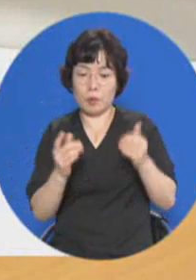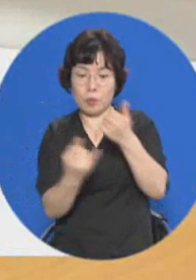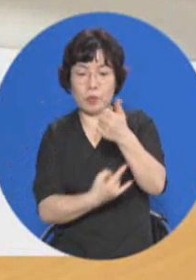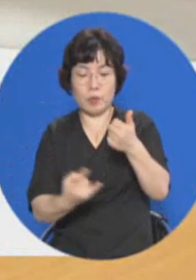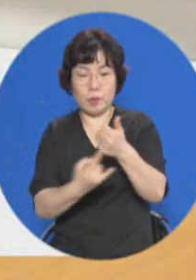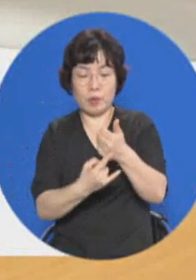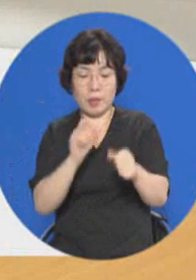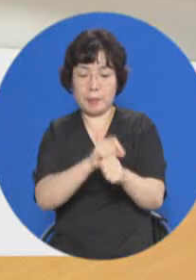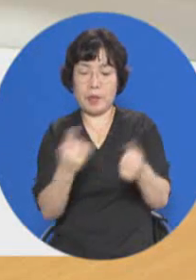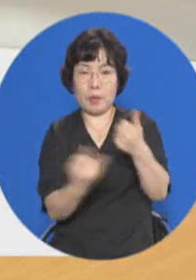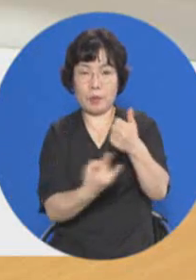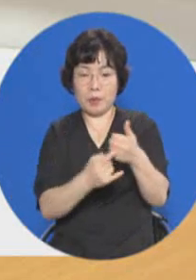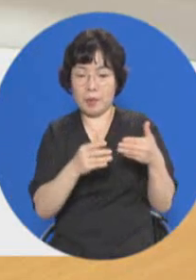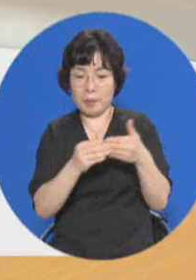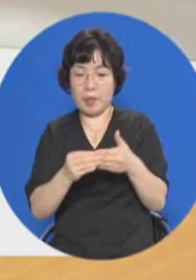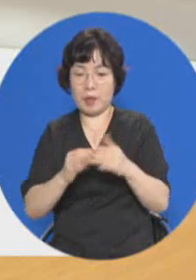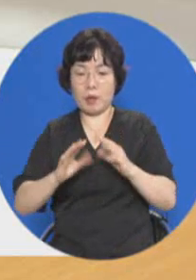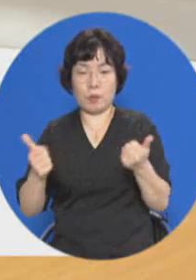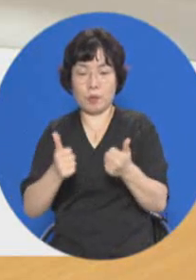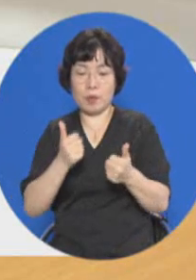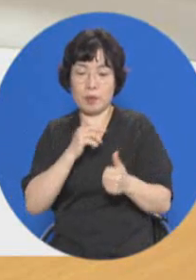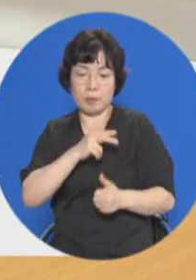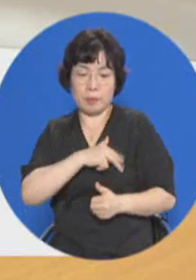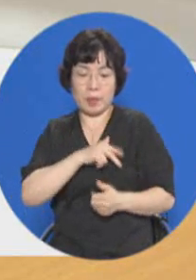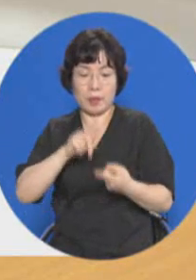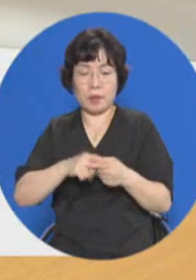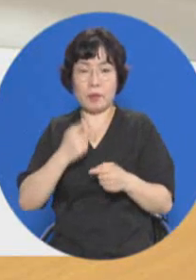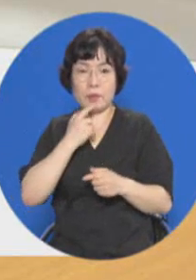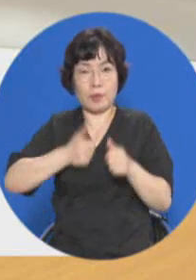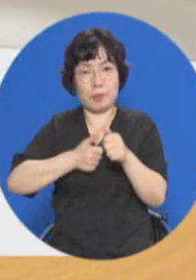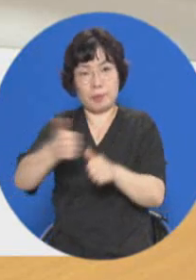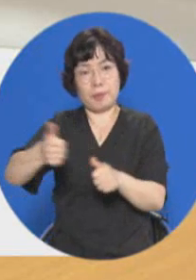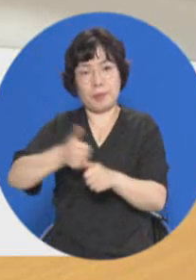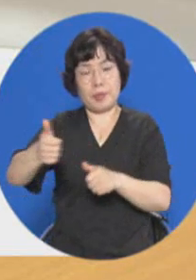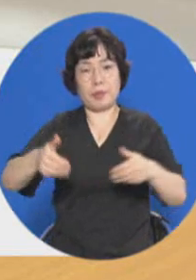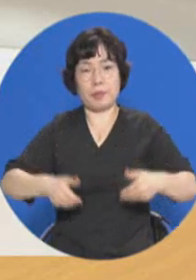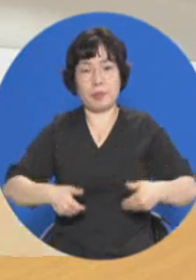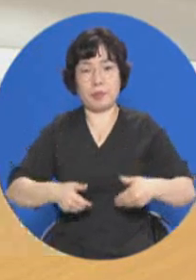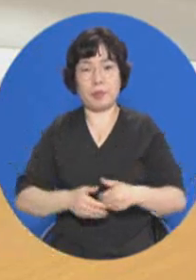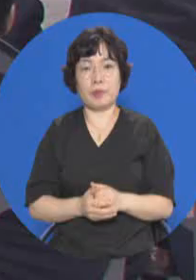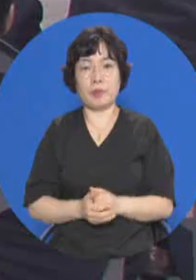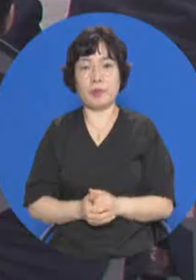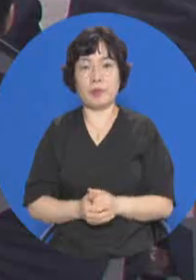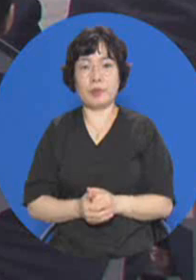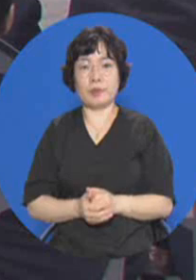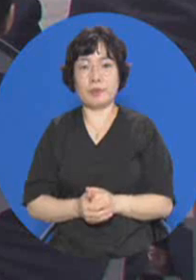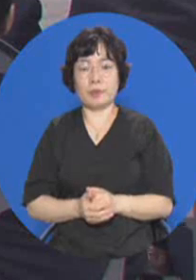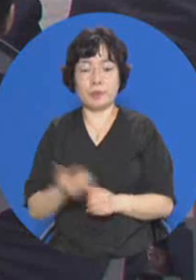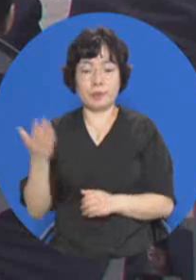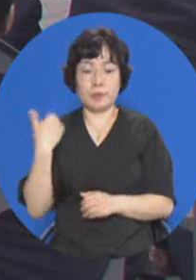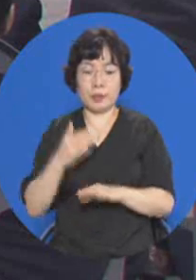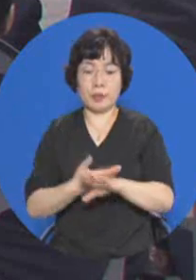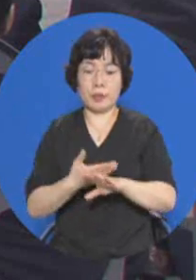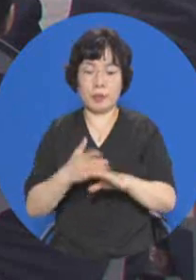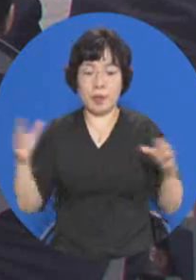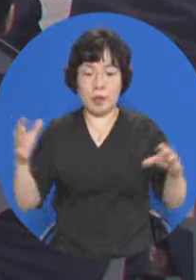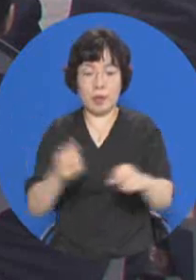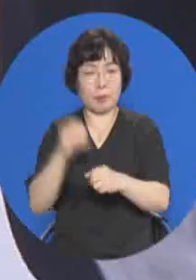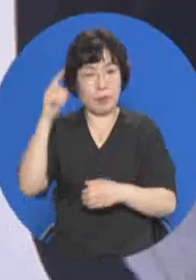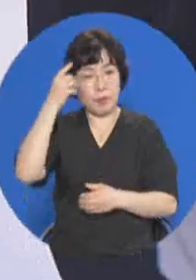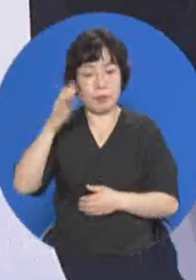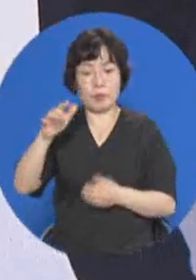위원들을 중심으로 해서 저희들이 방문을 해서 국회의원들에게 좀 설득을 시키려는. 한편 올해 합동